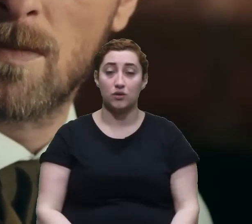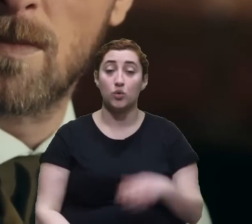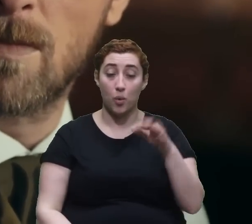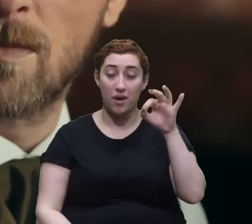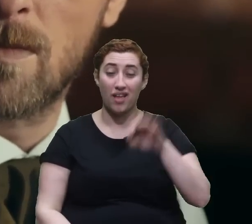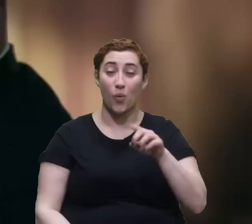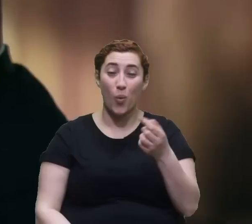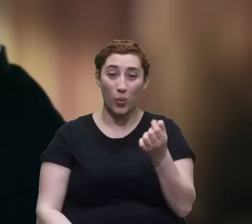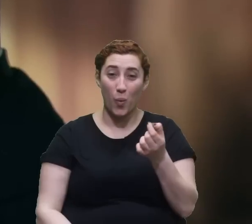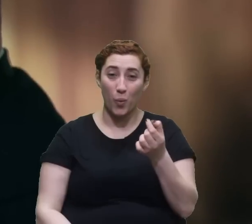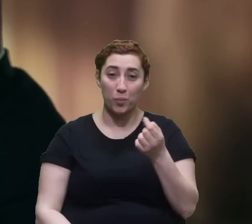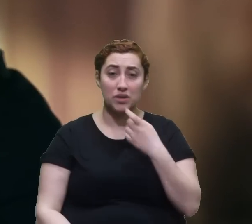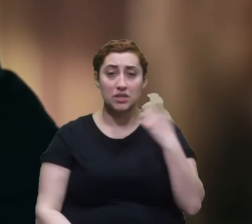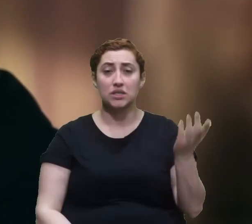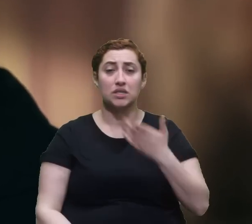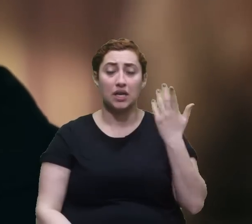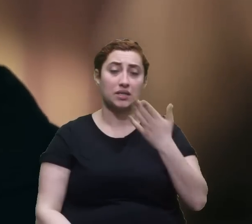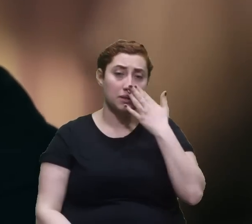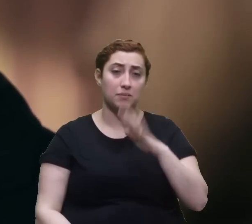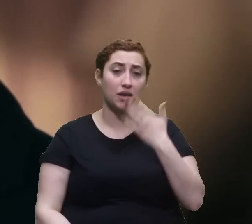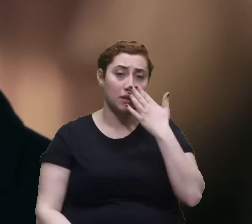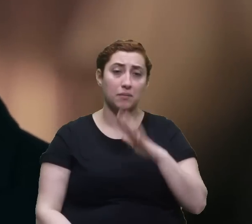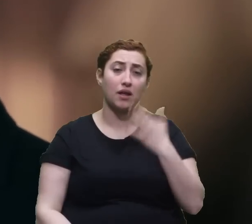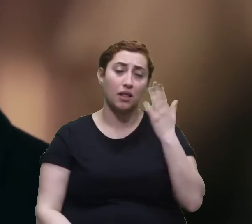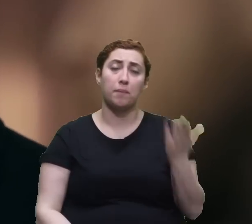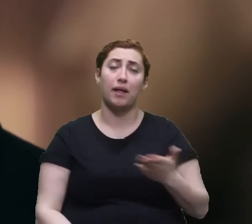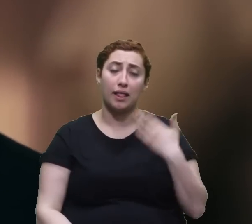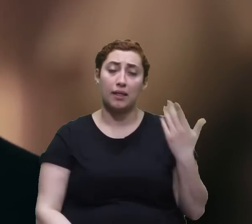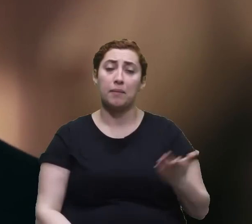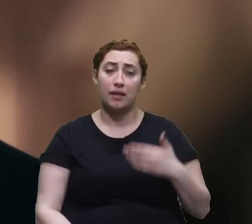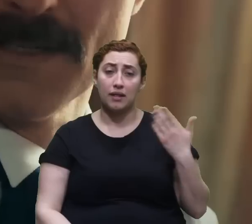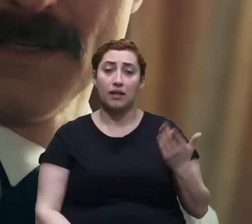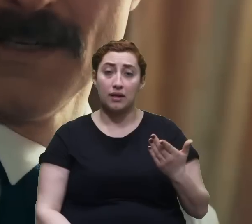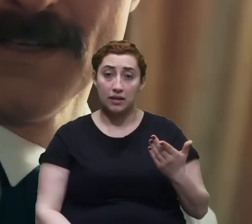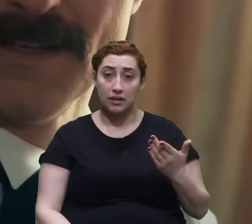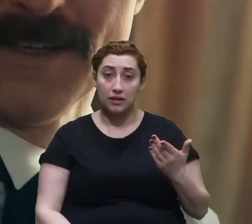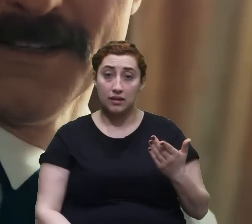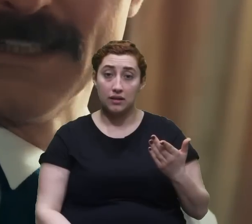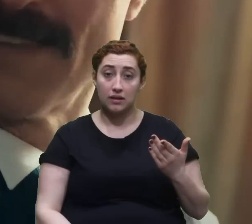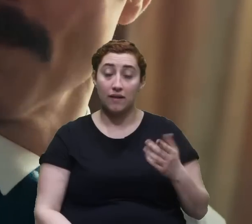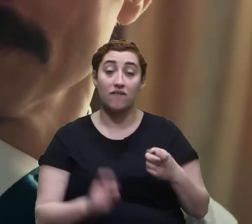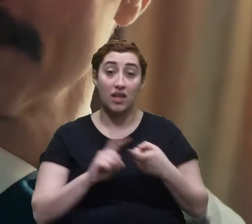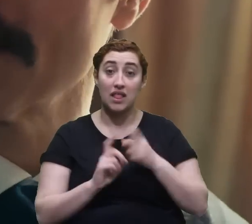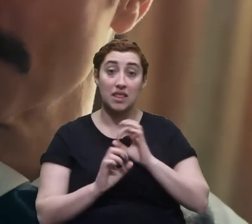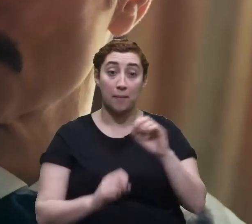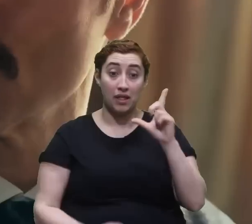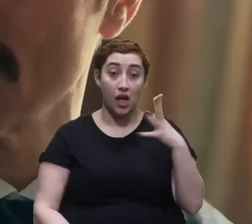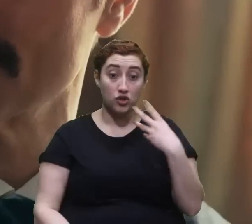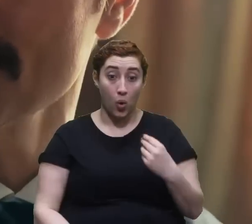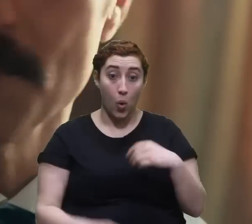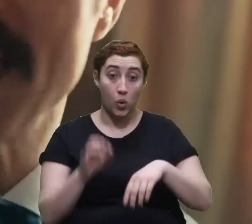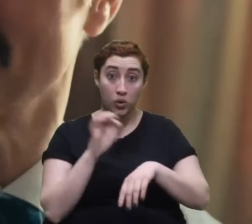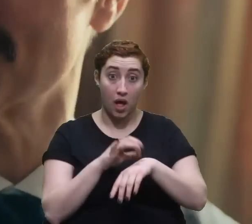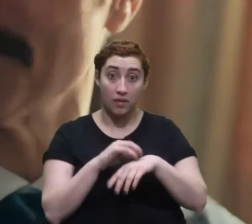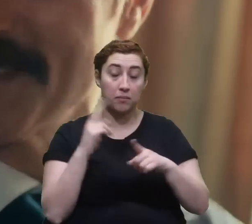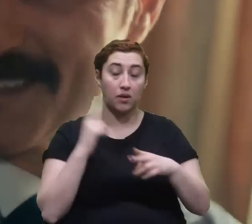Toprağa atılan o tohum yıllarca bekler, bekler, bekler, bekler, bekler. Ve tam ihtiyacımız olduğu